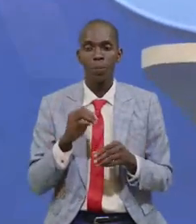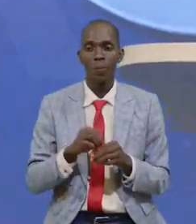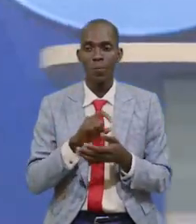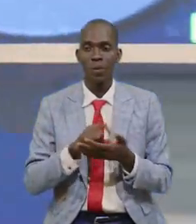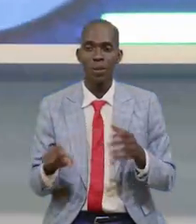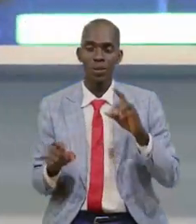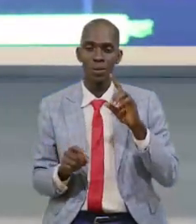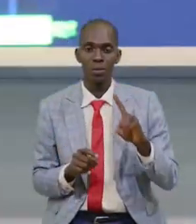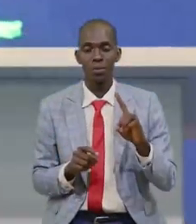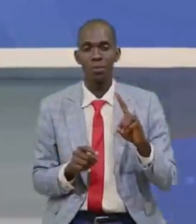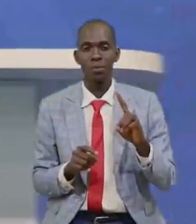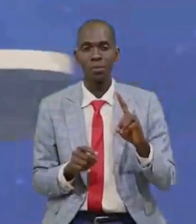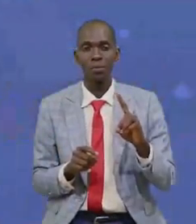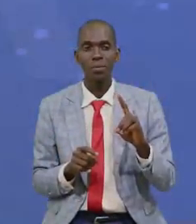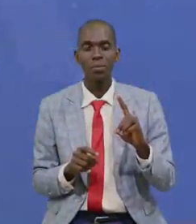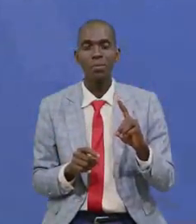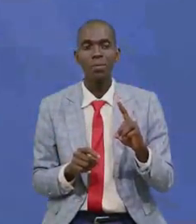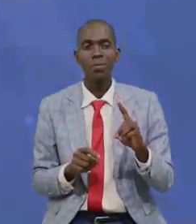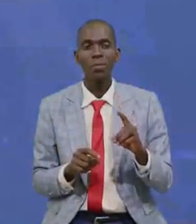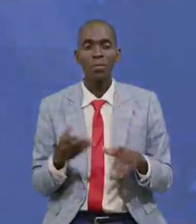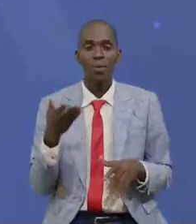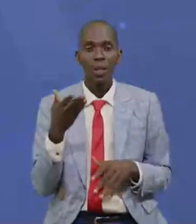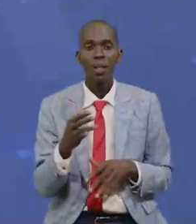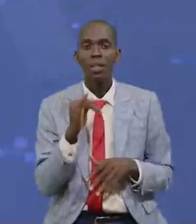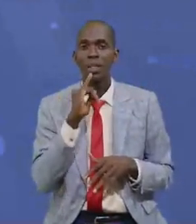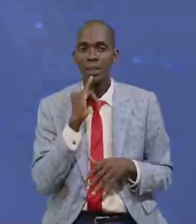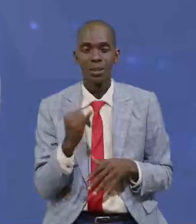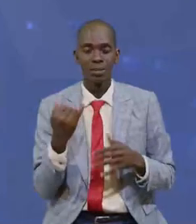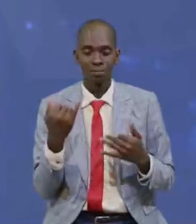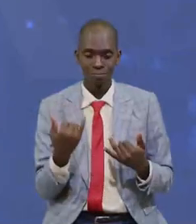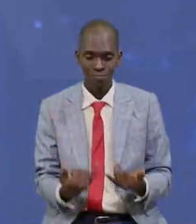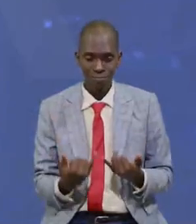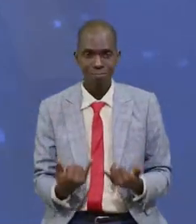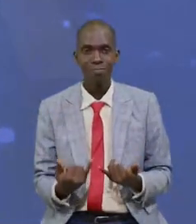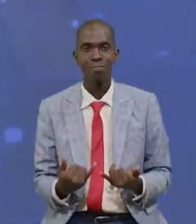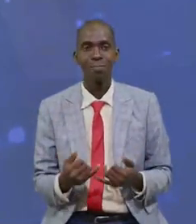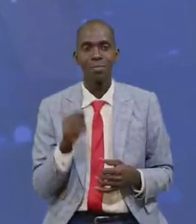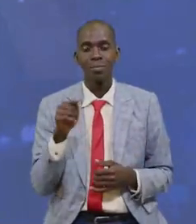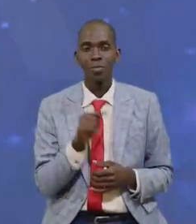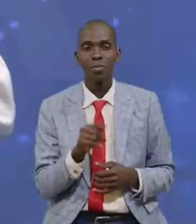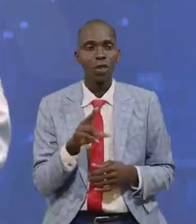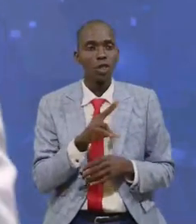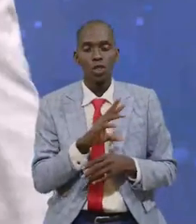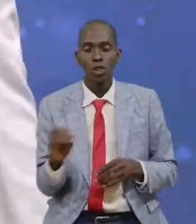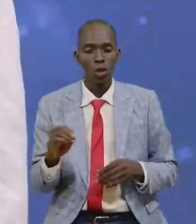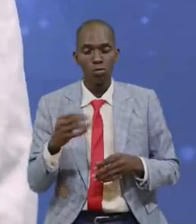Verset 1 dit, il n'y a donc maintenant aucune